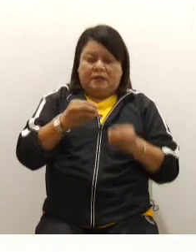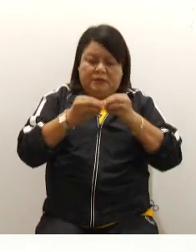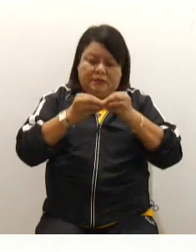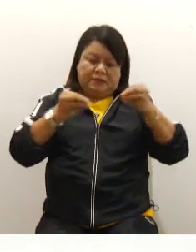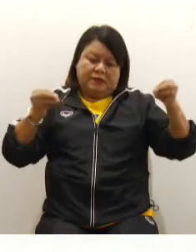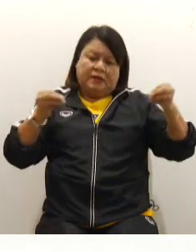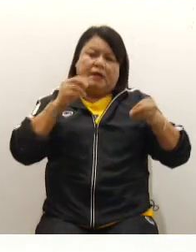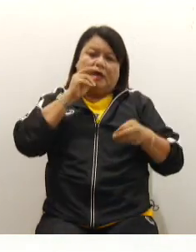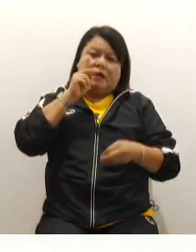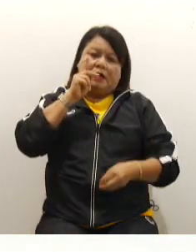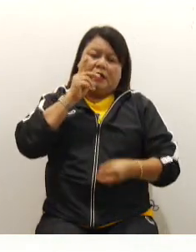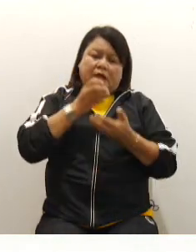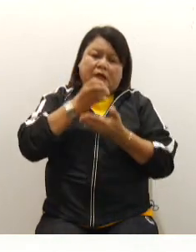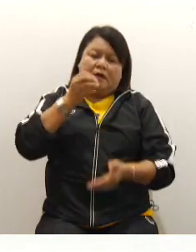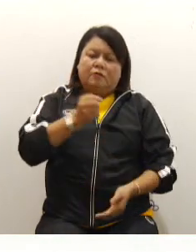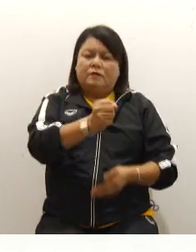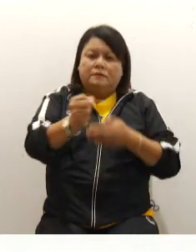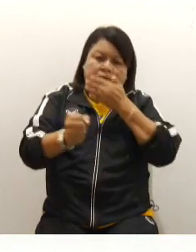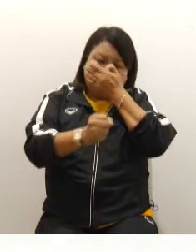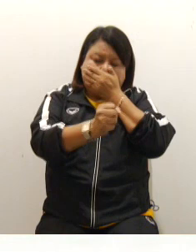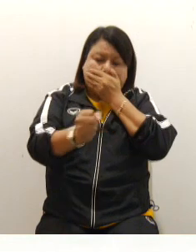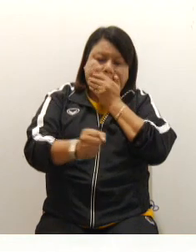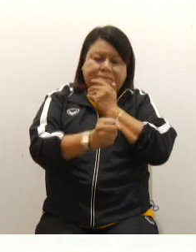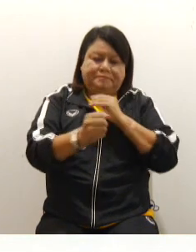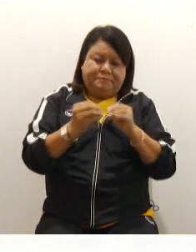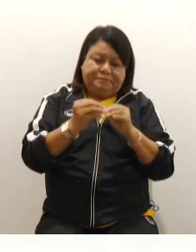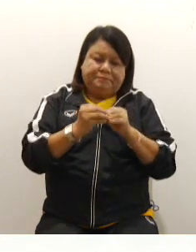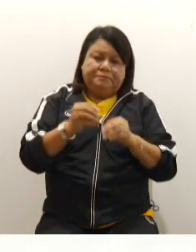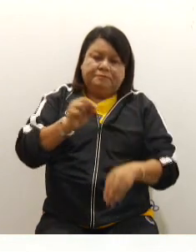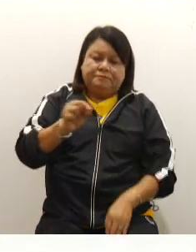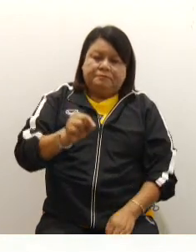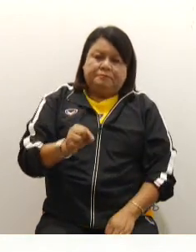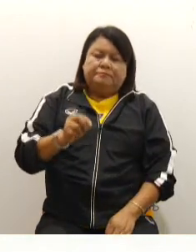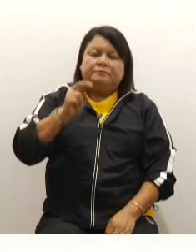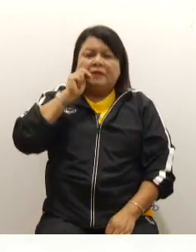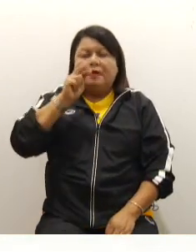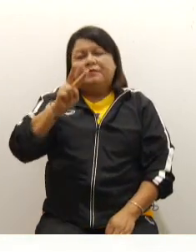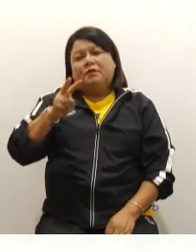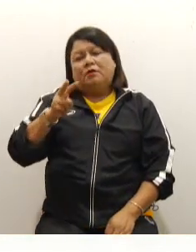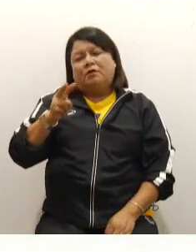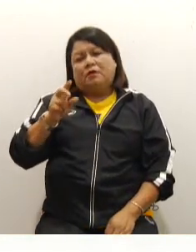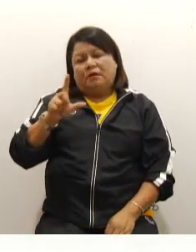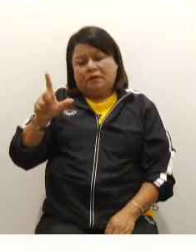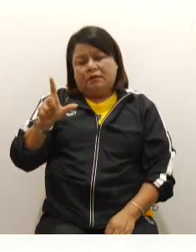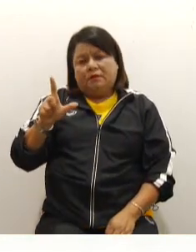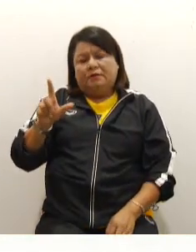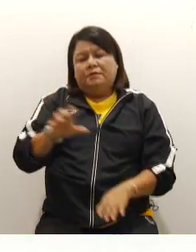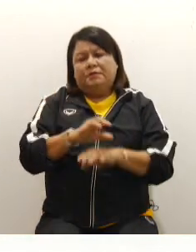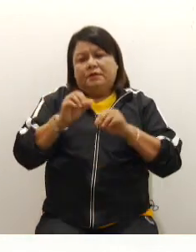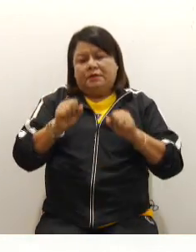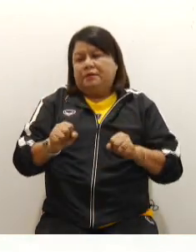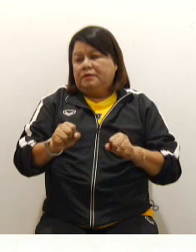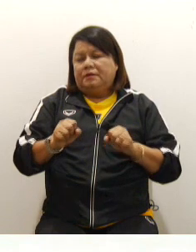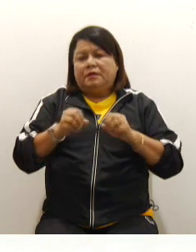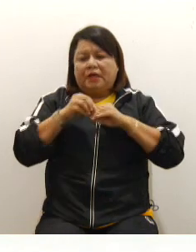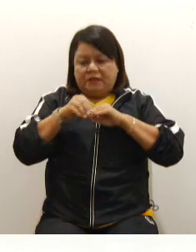คนเนี่ยค่ะแต่มันเล็กมากเลยเท่ากับแท่งดินสอได้ในน้ำ2ลิตรเนี่ยมันไม่สามารถในสารละลาย2ลิตรเนี่ยมันไม่สามารถจะกระจ